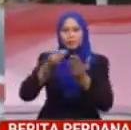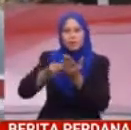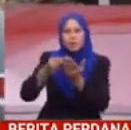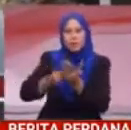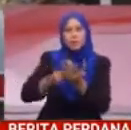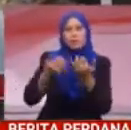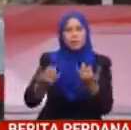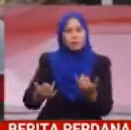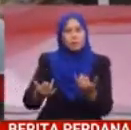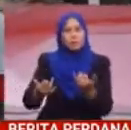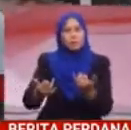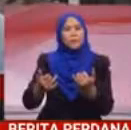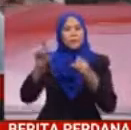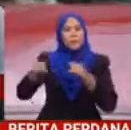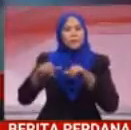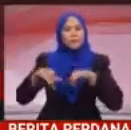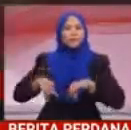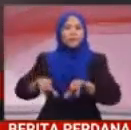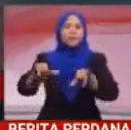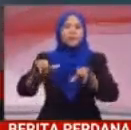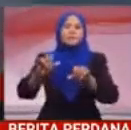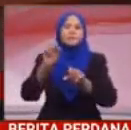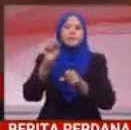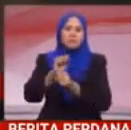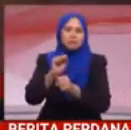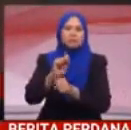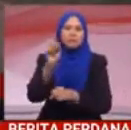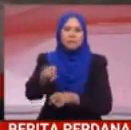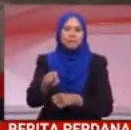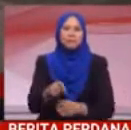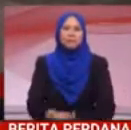kan. So nak tak nak kita kena teruskan juga.